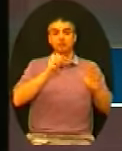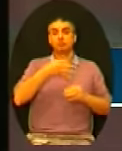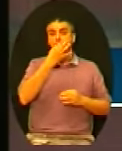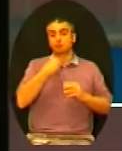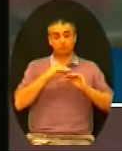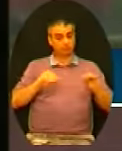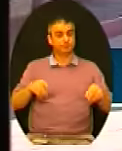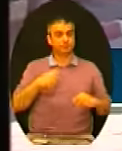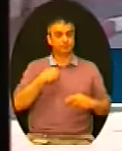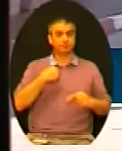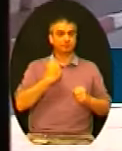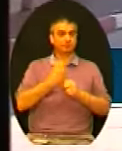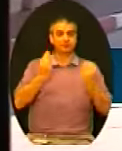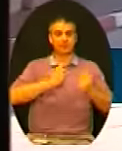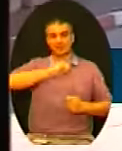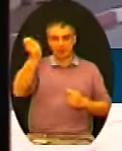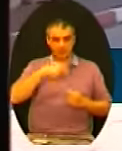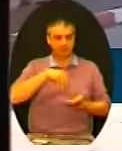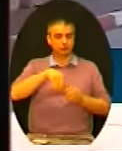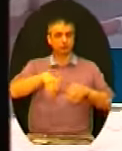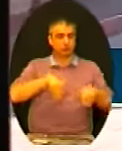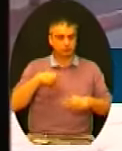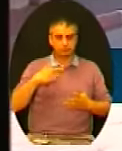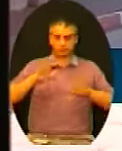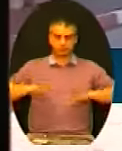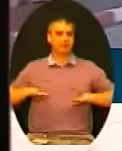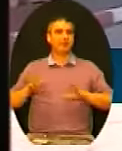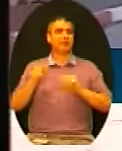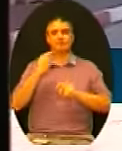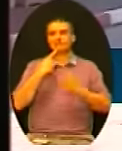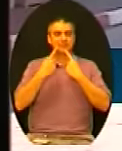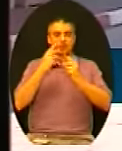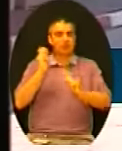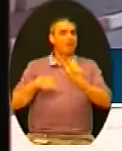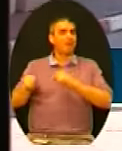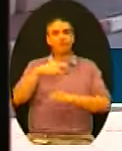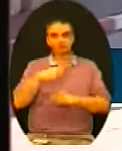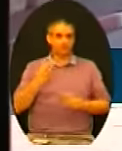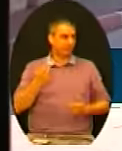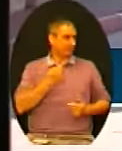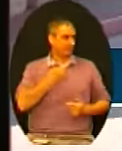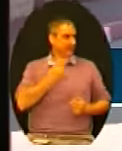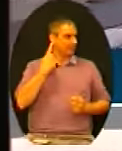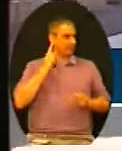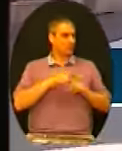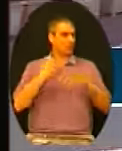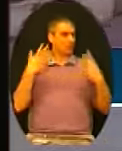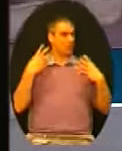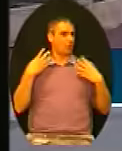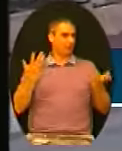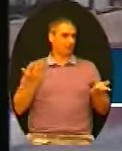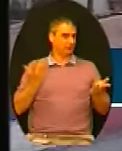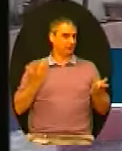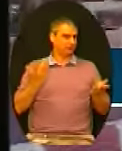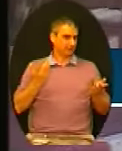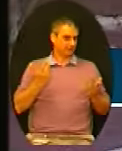שיעורים, אני שיחקתי טניס, שיחקתי שש-בש, ישבתי עם כל אנשים, ישבתי עם שיחות עם אנשים. זה כמעט נשמע כמו נופש, אז זה